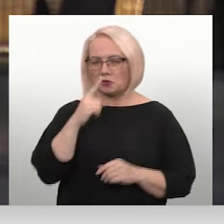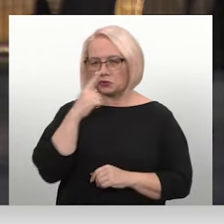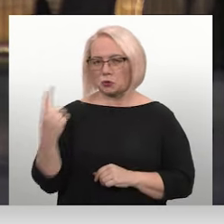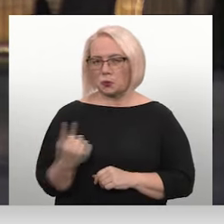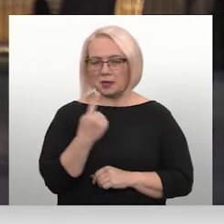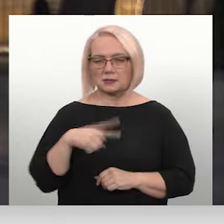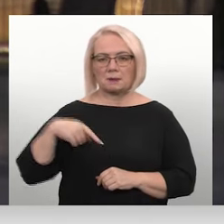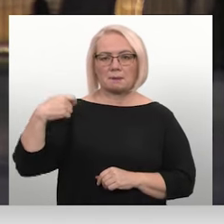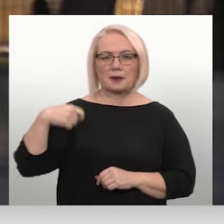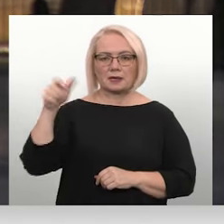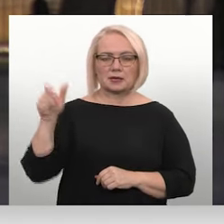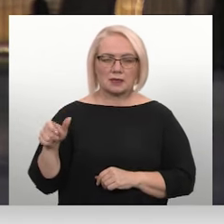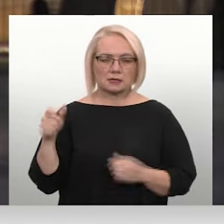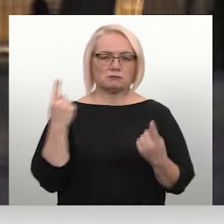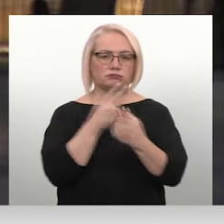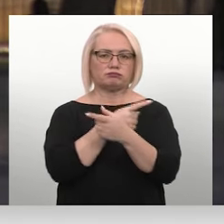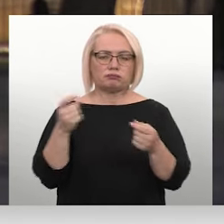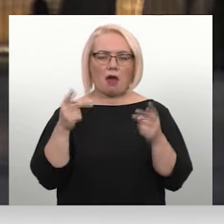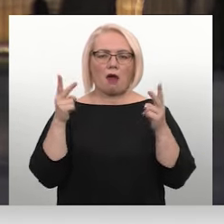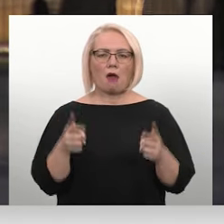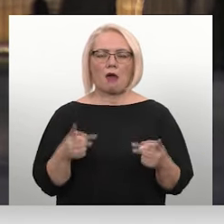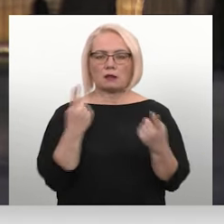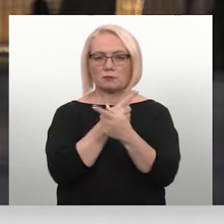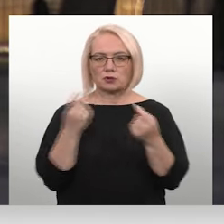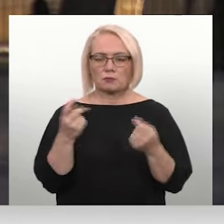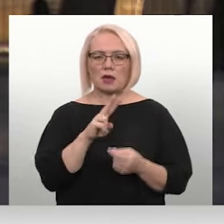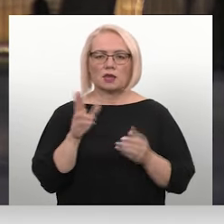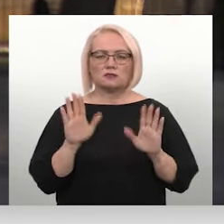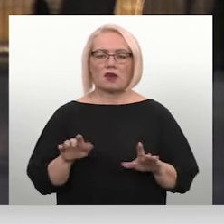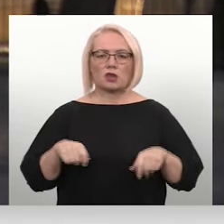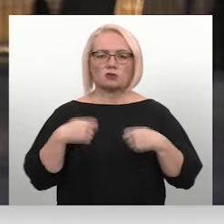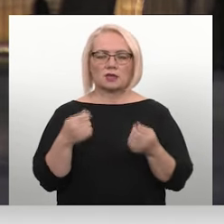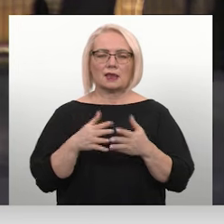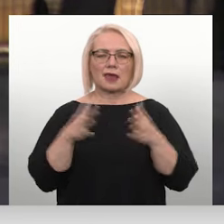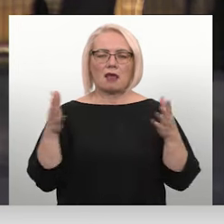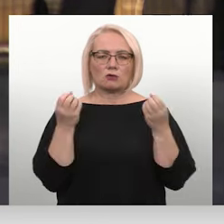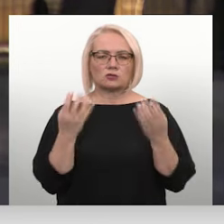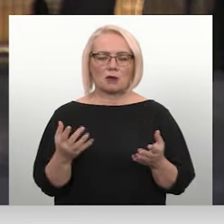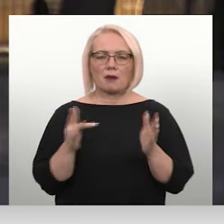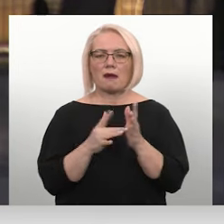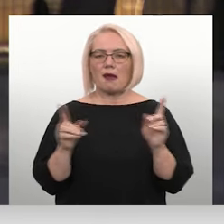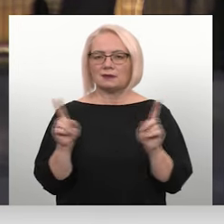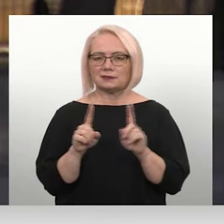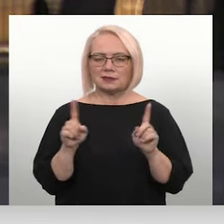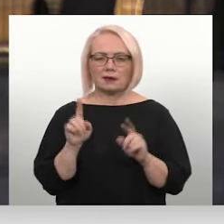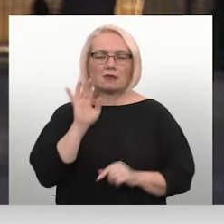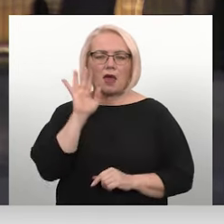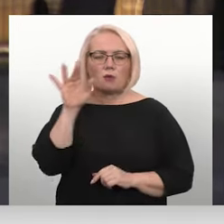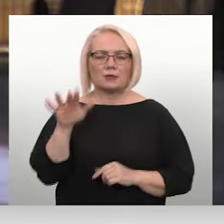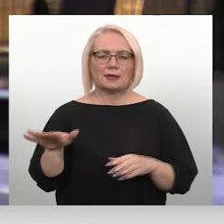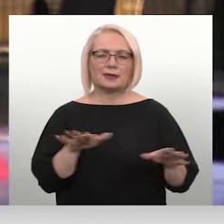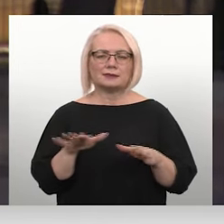stundas prezidents solījus nāk klajā ar ārkārtas paziņojumu, kas varētu sniegt lielāku skaidrību par to, kāds ir nākotnes